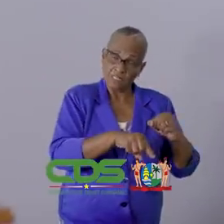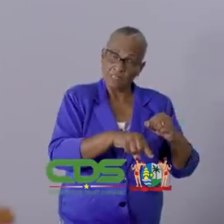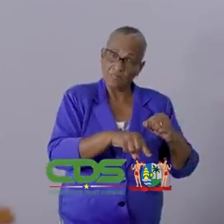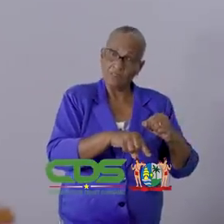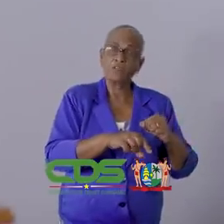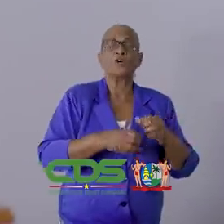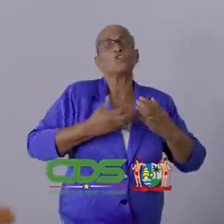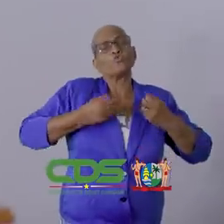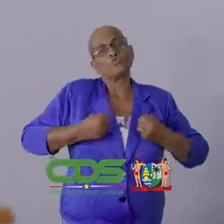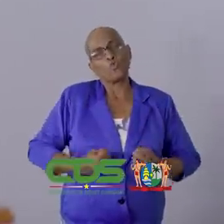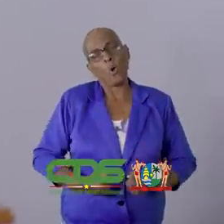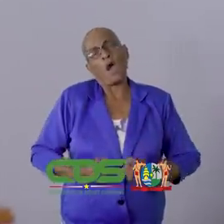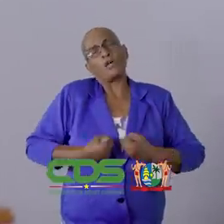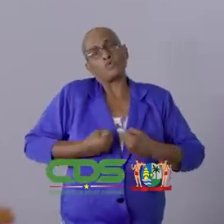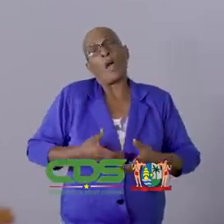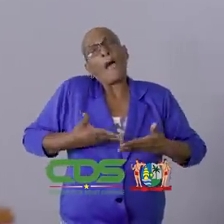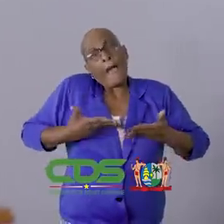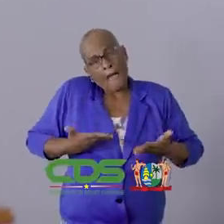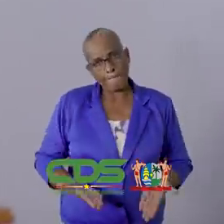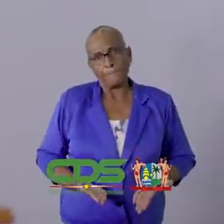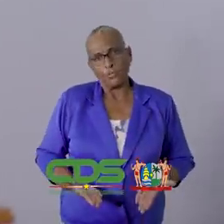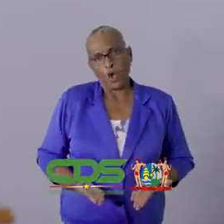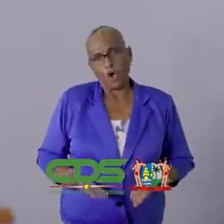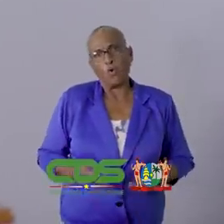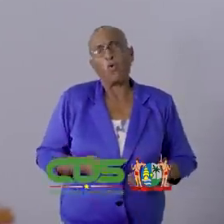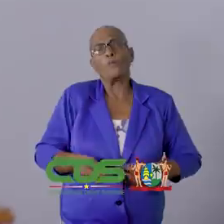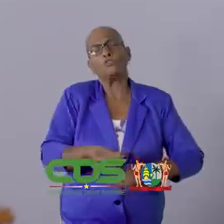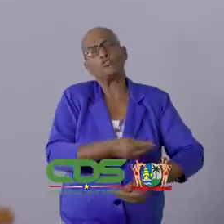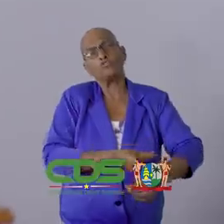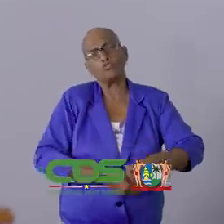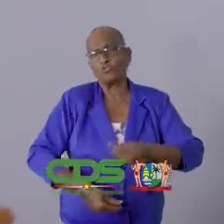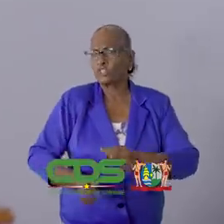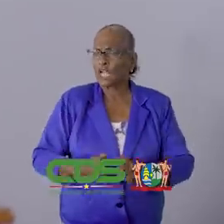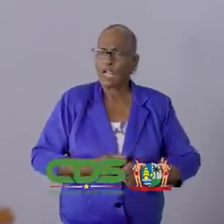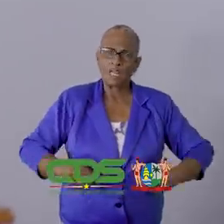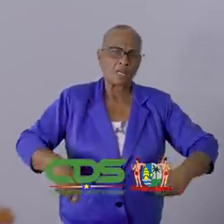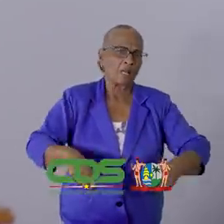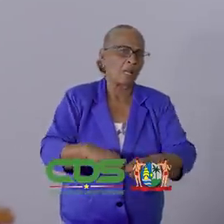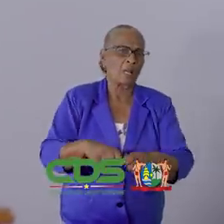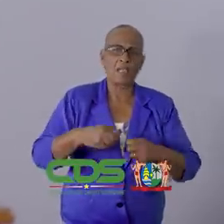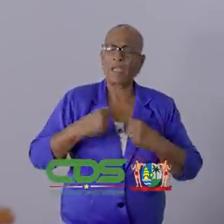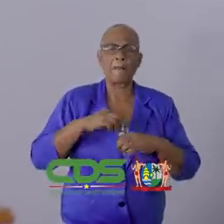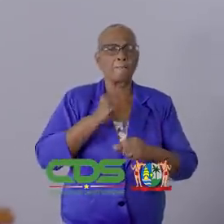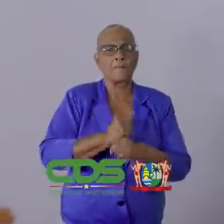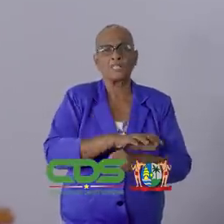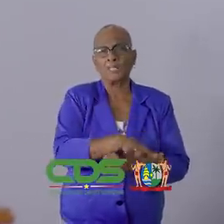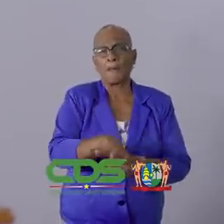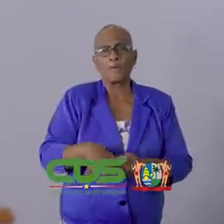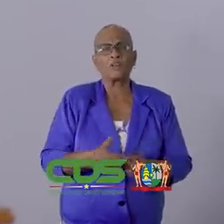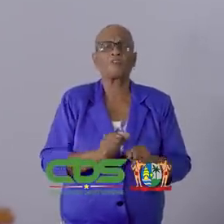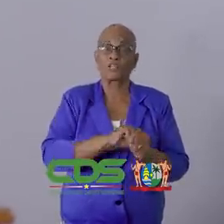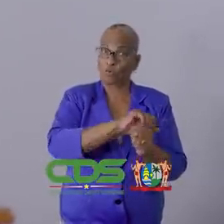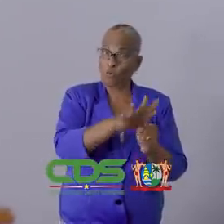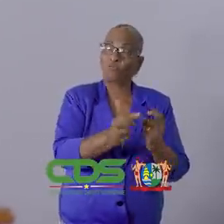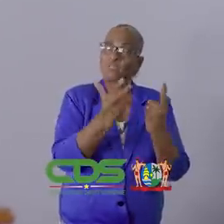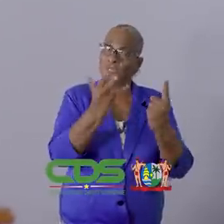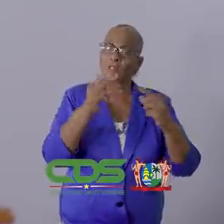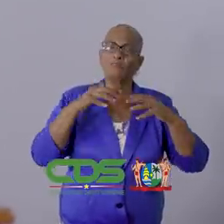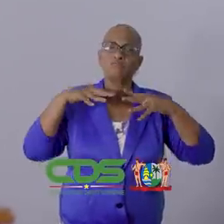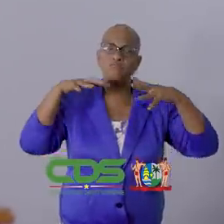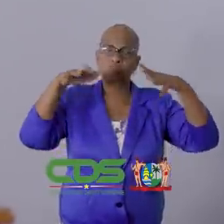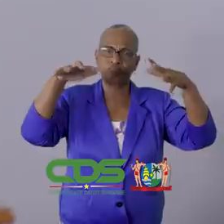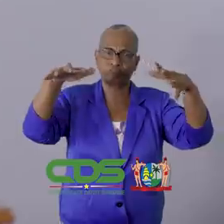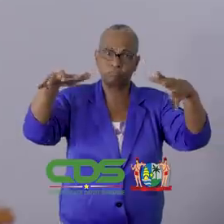bedrijfsleven nog steeds zwaar gebukt gaan onder de sociaal, economische en maatschappelijke gevolgen van de COVID-19